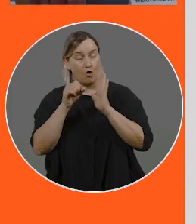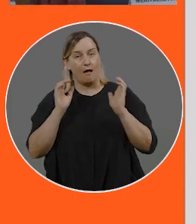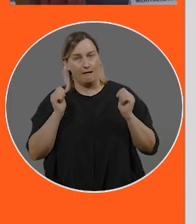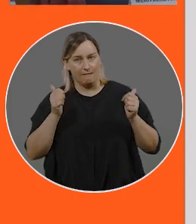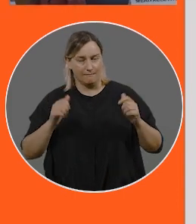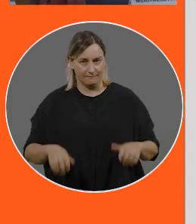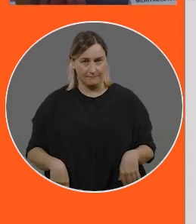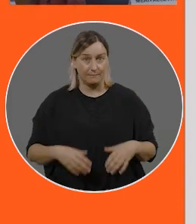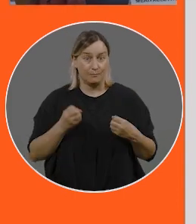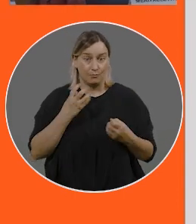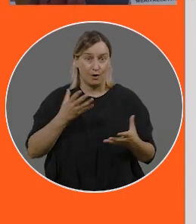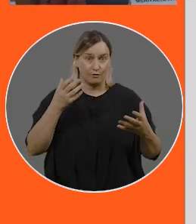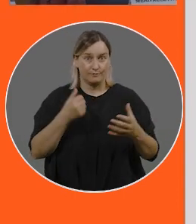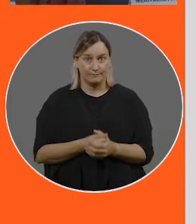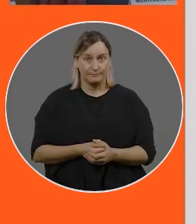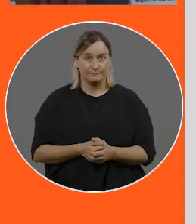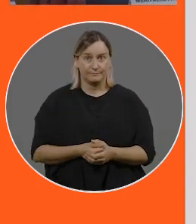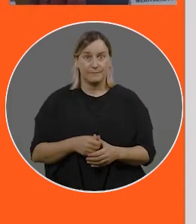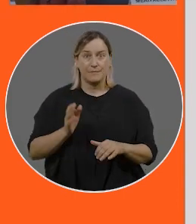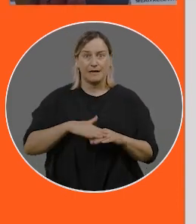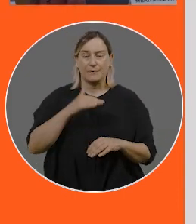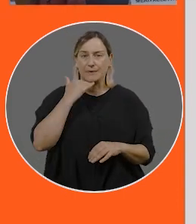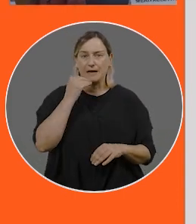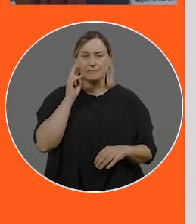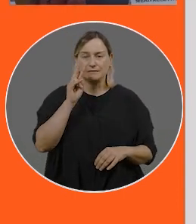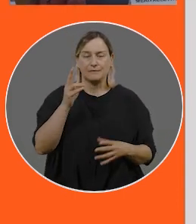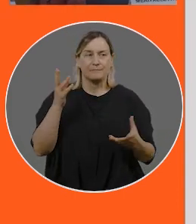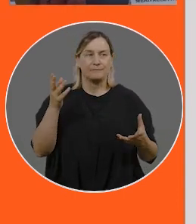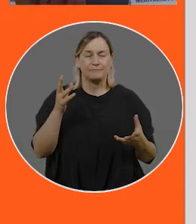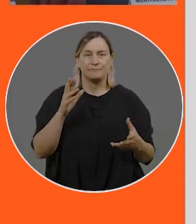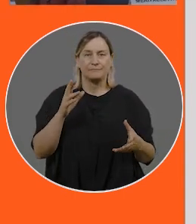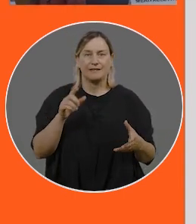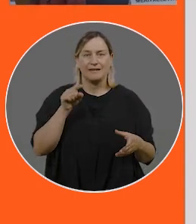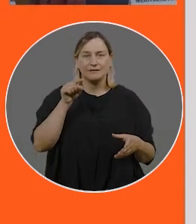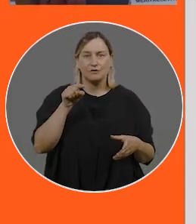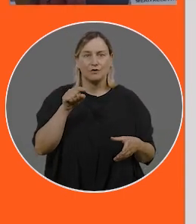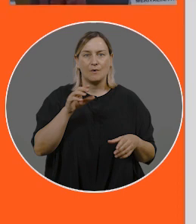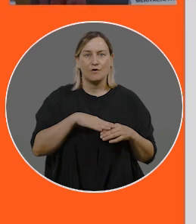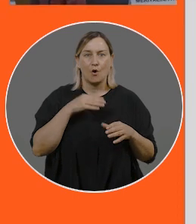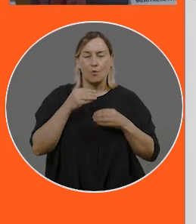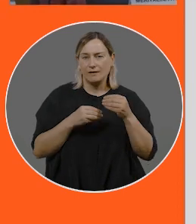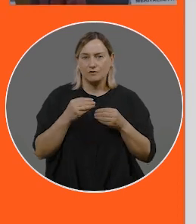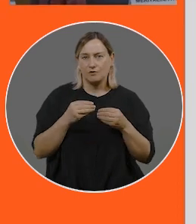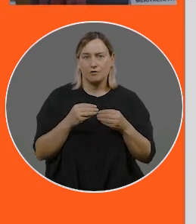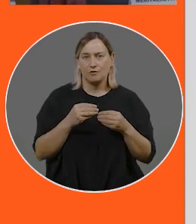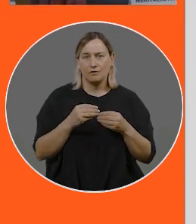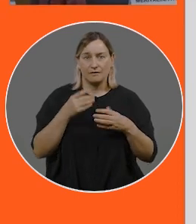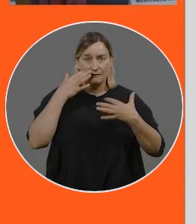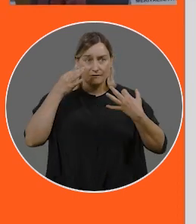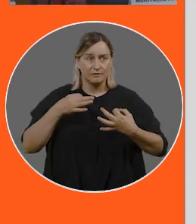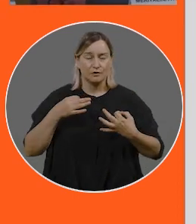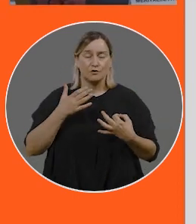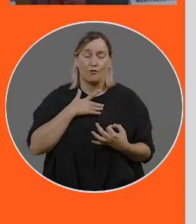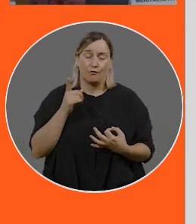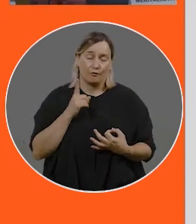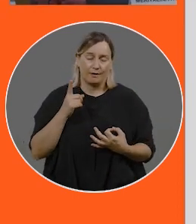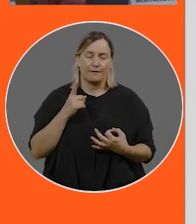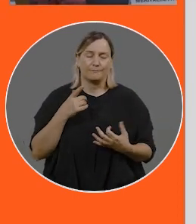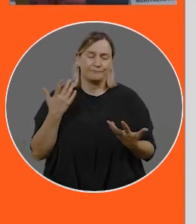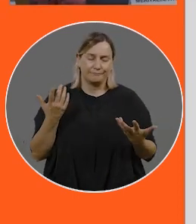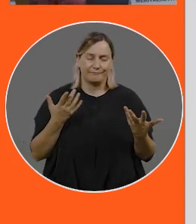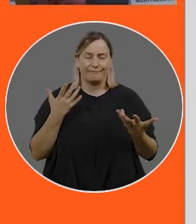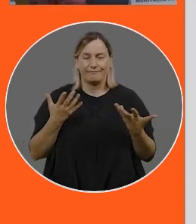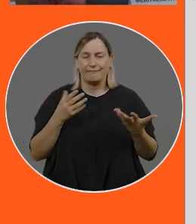Bueno... Perquè veieu que això, o sigui, ho he fet, de fet és que no volia, en alguns casos sí